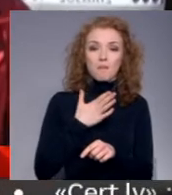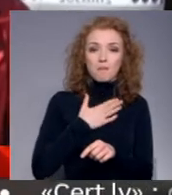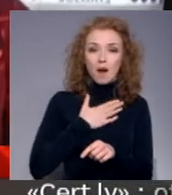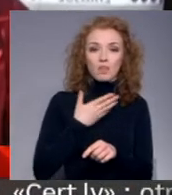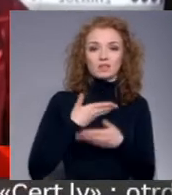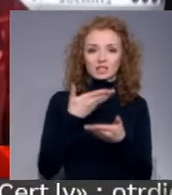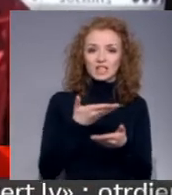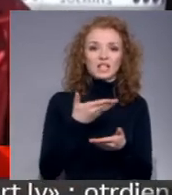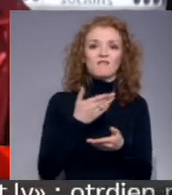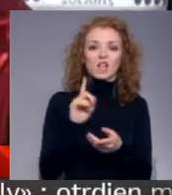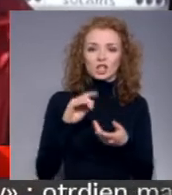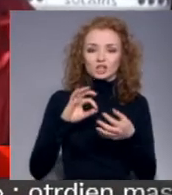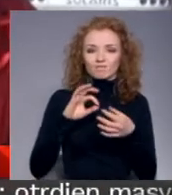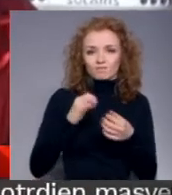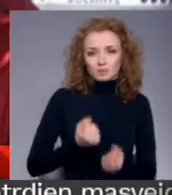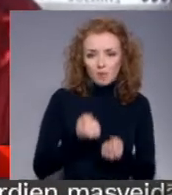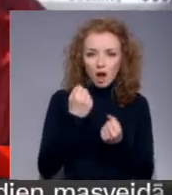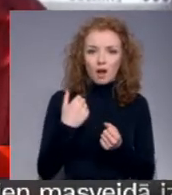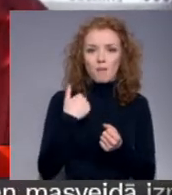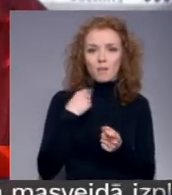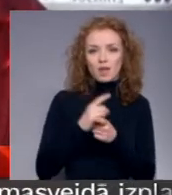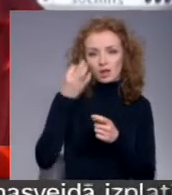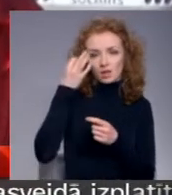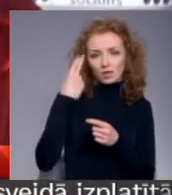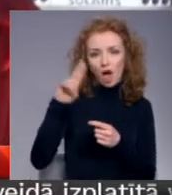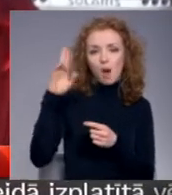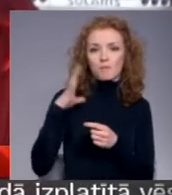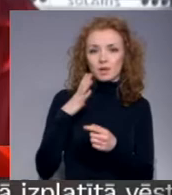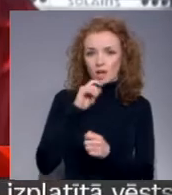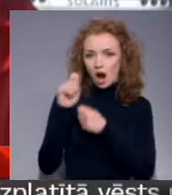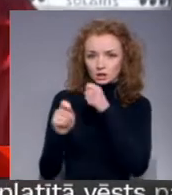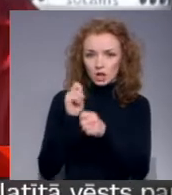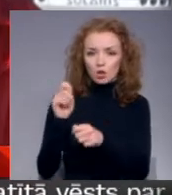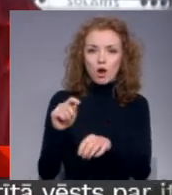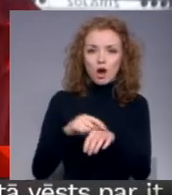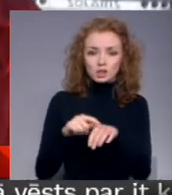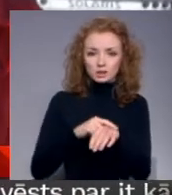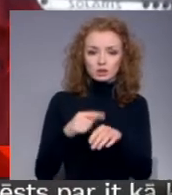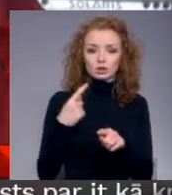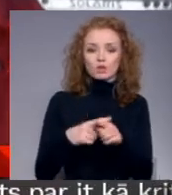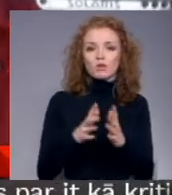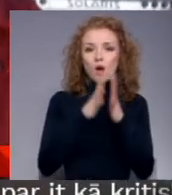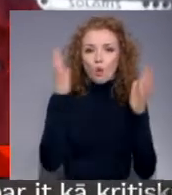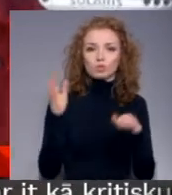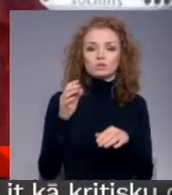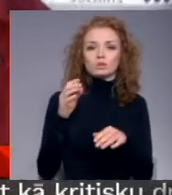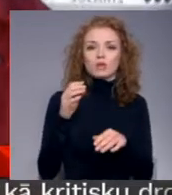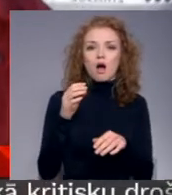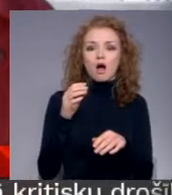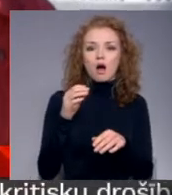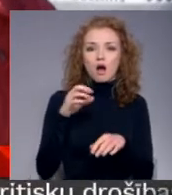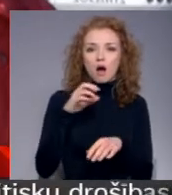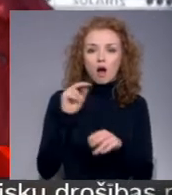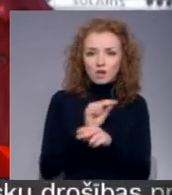ziedot pirms gadiem, un ļoti daudz mēs arī ārstējāmies, un tas ir tā motivācija,